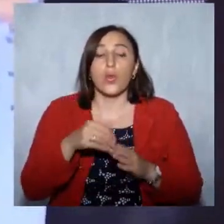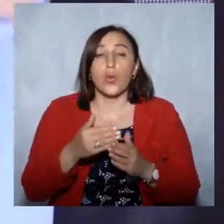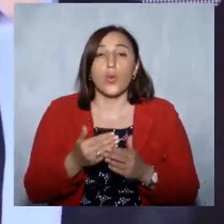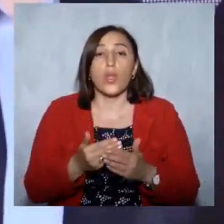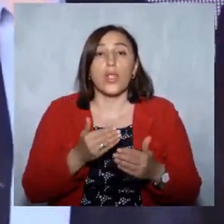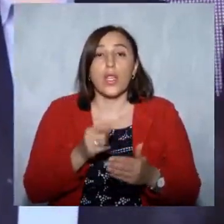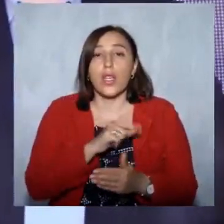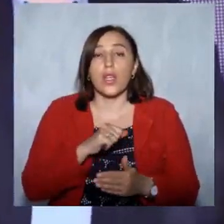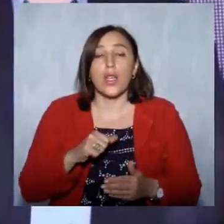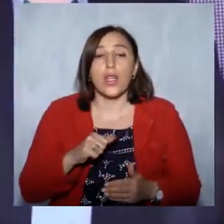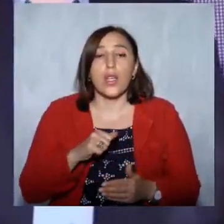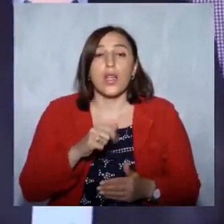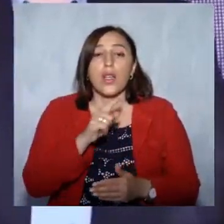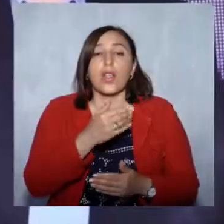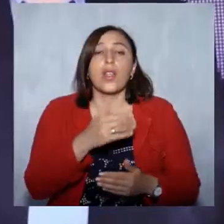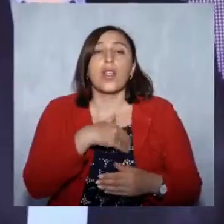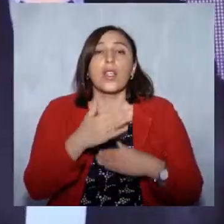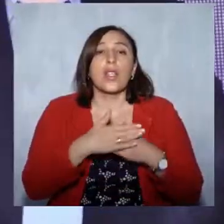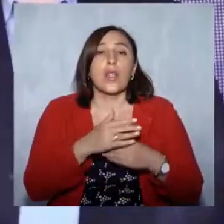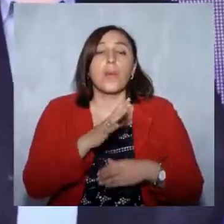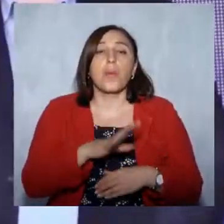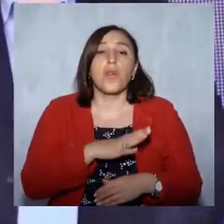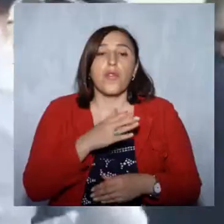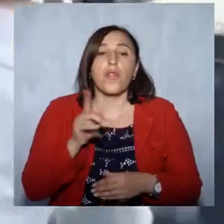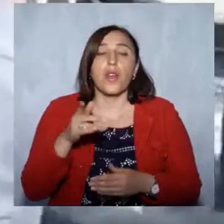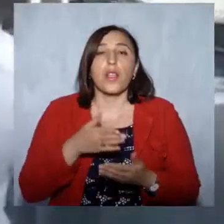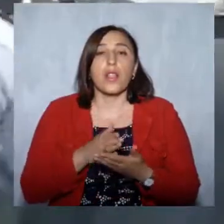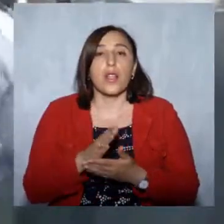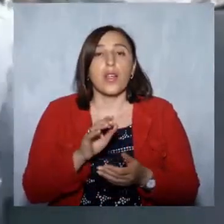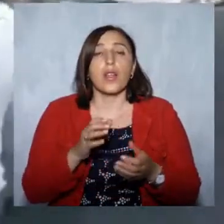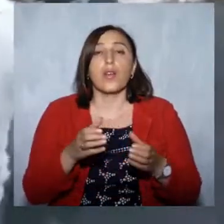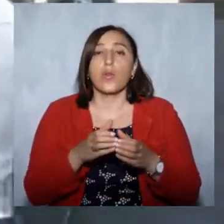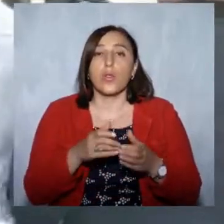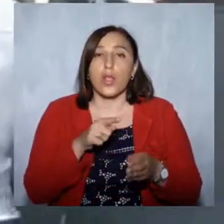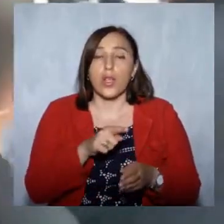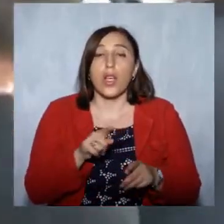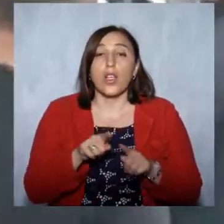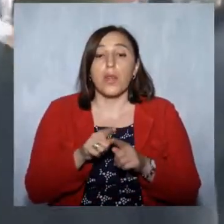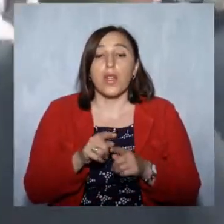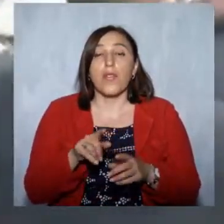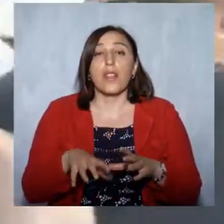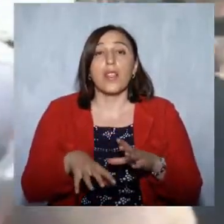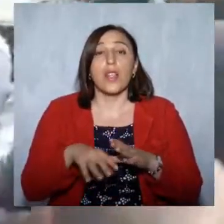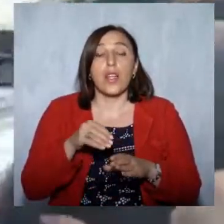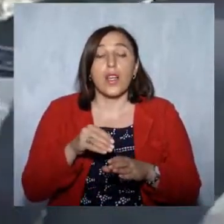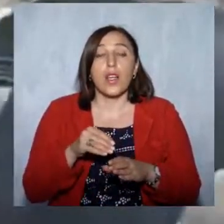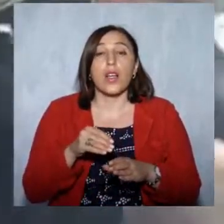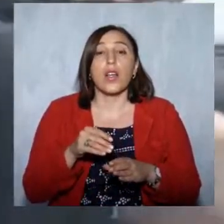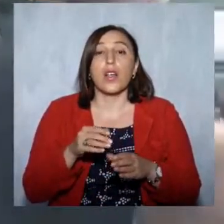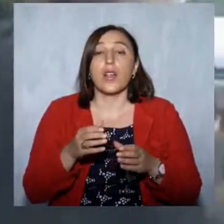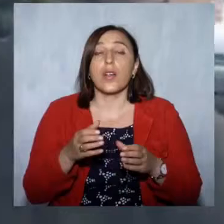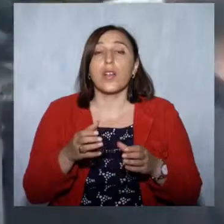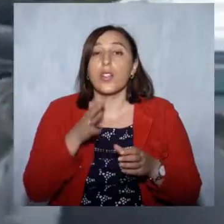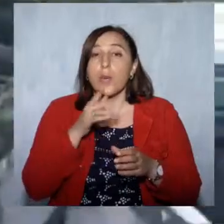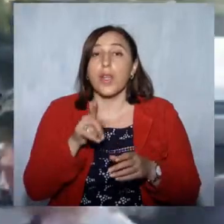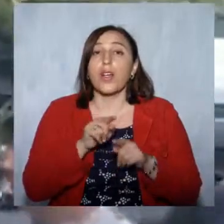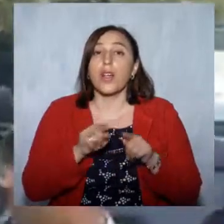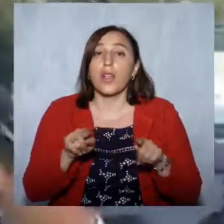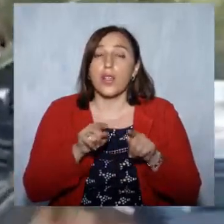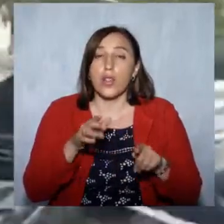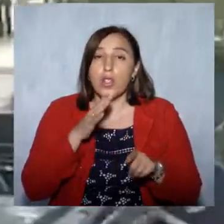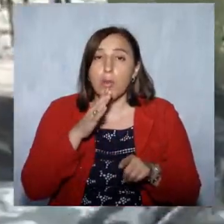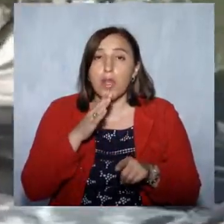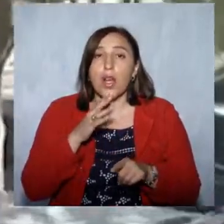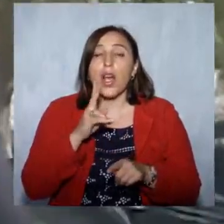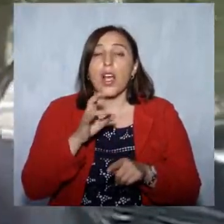խիստ քննադատության էր ենթարկել Նիկոլ Փաշինյանի իշխանությանը, իսկ նախընտրական փուլում Փաշինյանին Սյունիքում, այդ թվում Կապանում